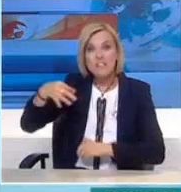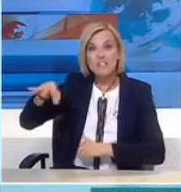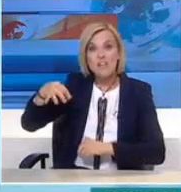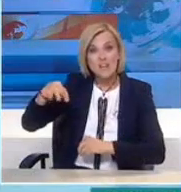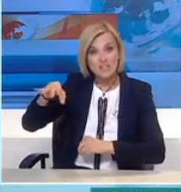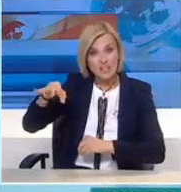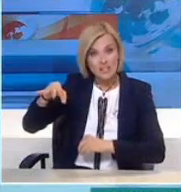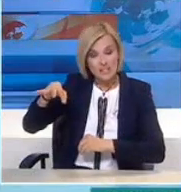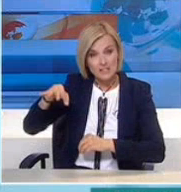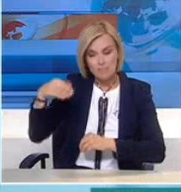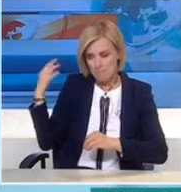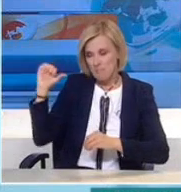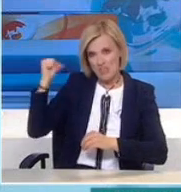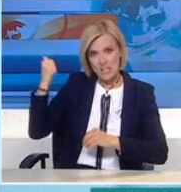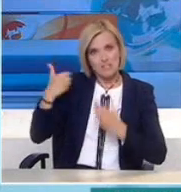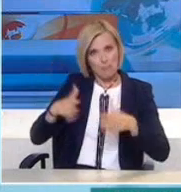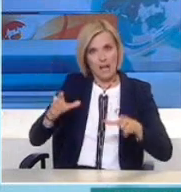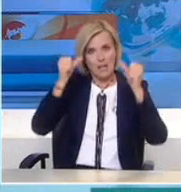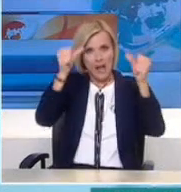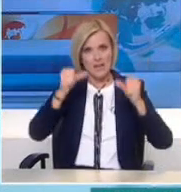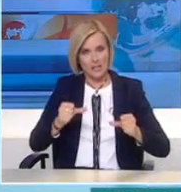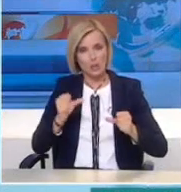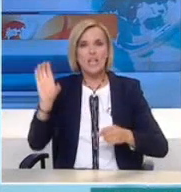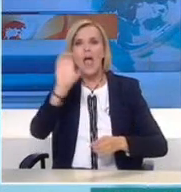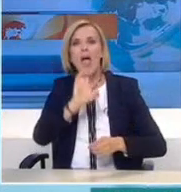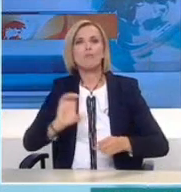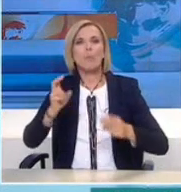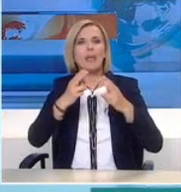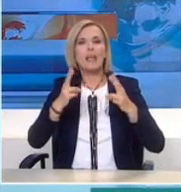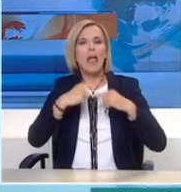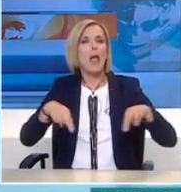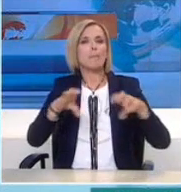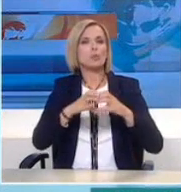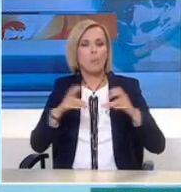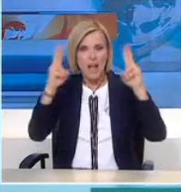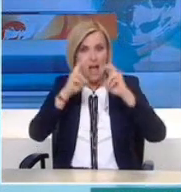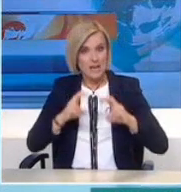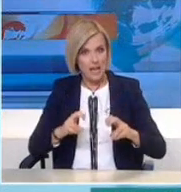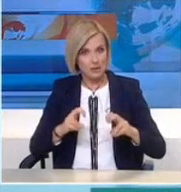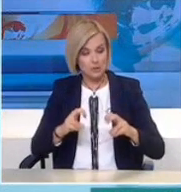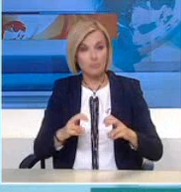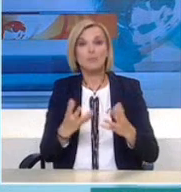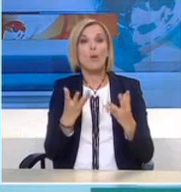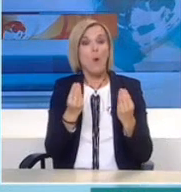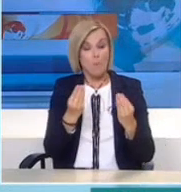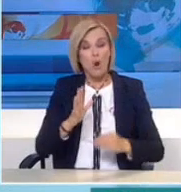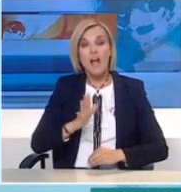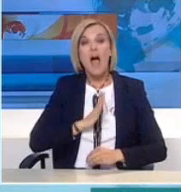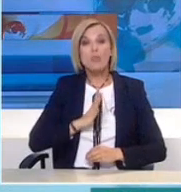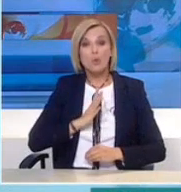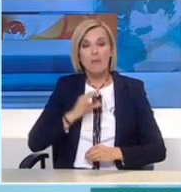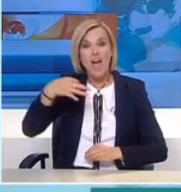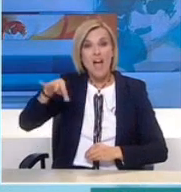ευρωπαϊκή ανάλυση που δημοσιεύτηκε χθες, οι κάτωθοι κατηγορίες ασθενών είχαν τον υψηλότερο κίνδυνο νοσηλείας και